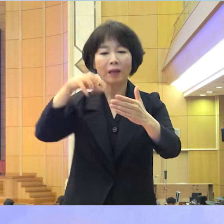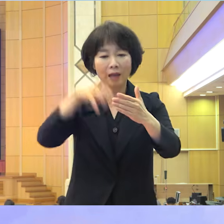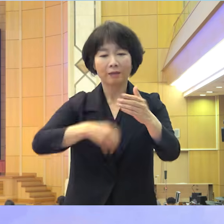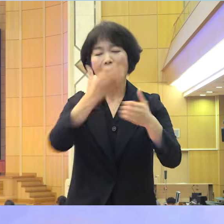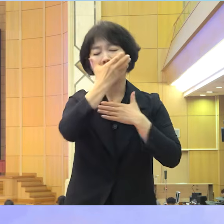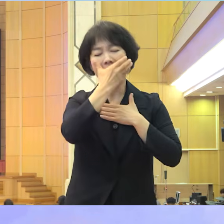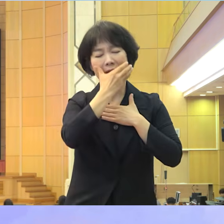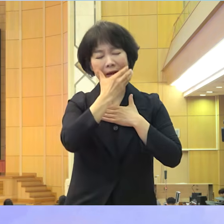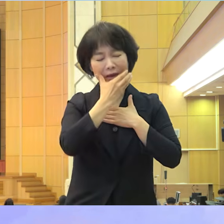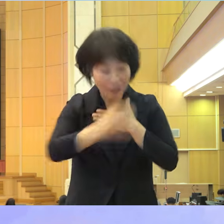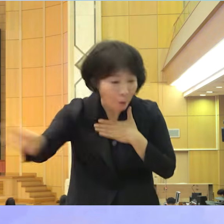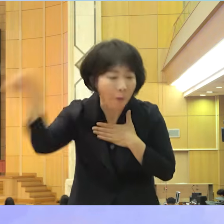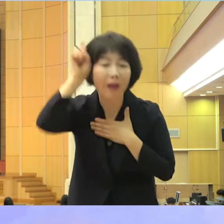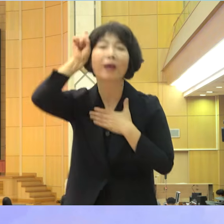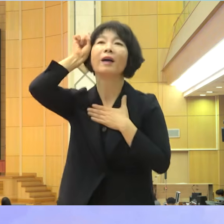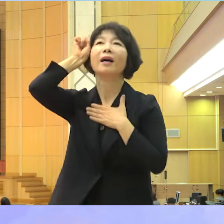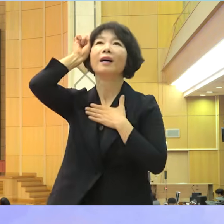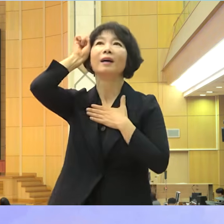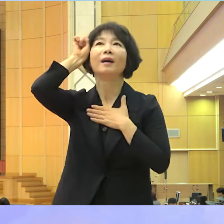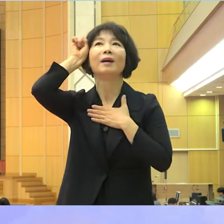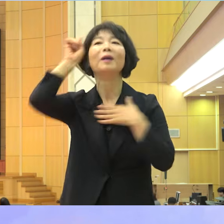행복합니다.